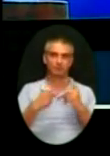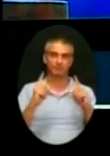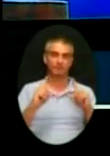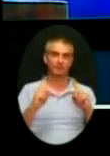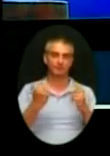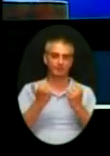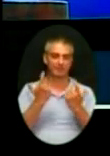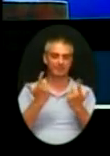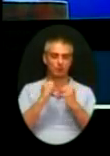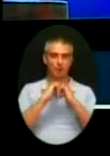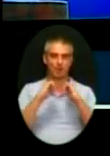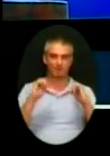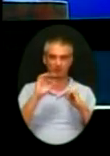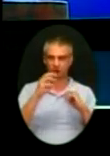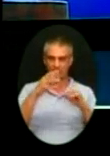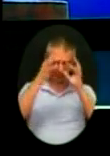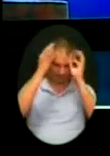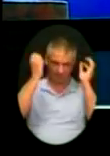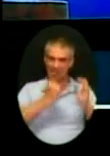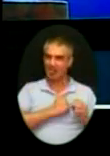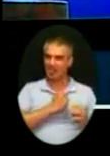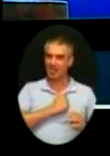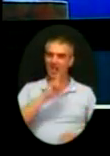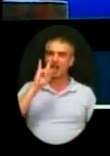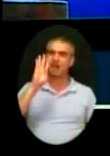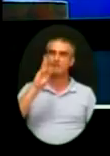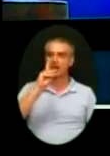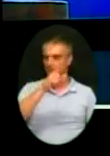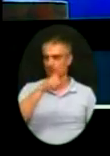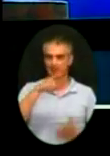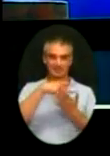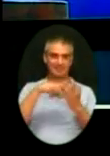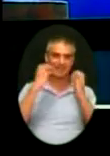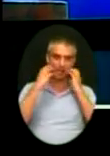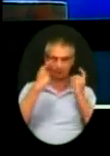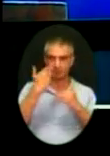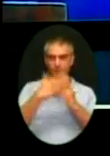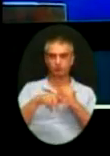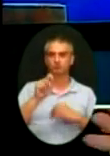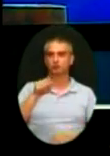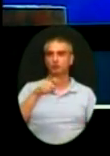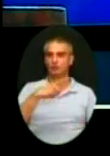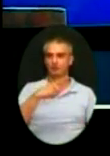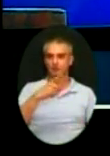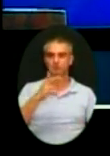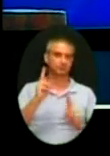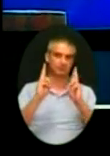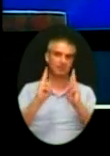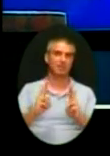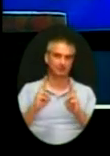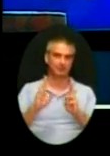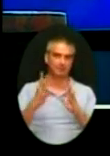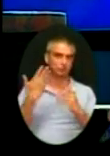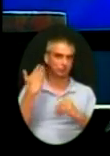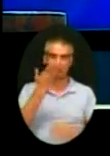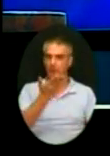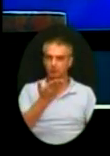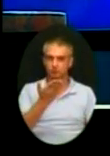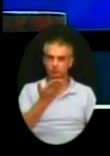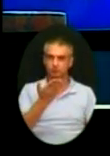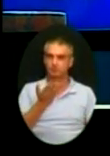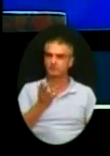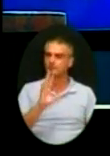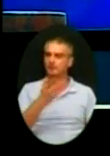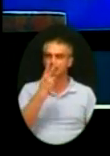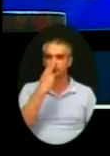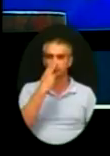באירוע בהפרדה של חב"ד בכיכר רבין, שבסוף אני שמחה שהשופטת עצרה את מה שהלך שם.